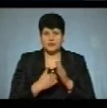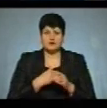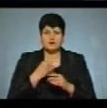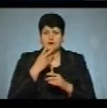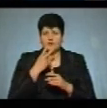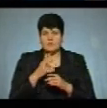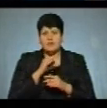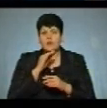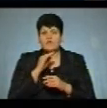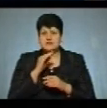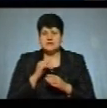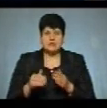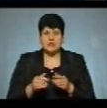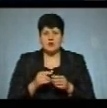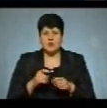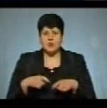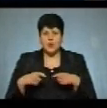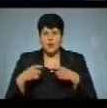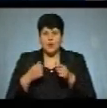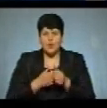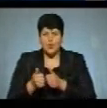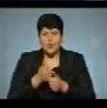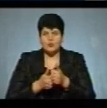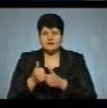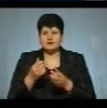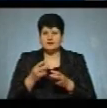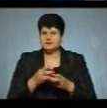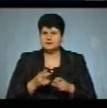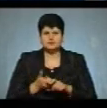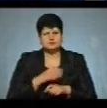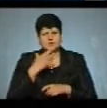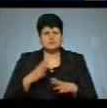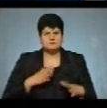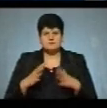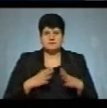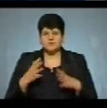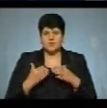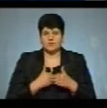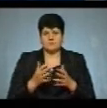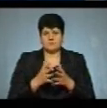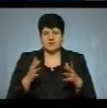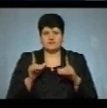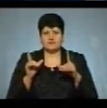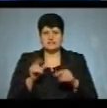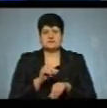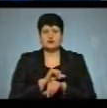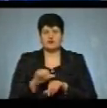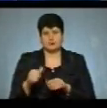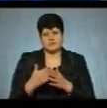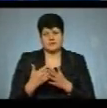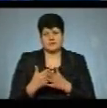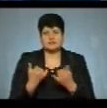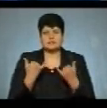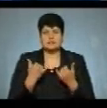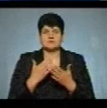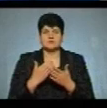на професійних гонках, але це вже буде часом, треба ще тренуватися наполегливо. І хотілося б більше виїздів за кордон, напевно. Ну, зараз має